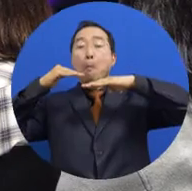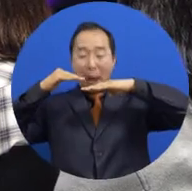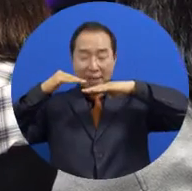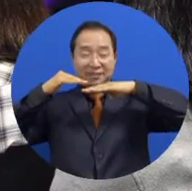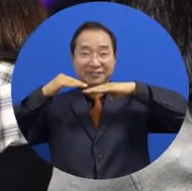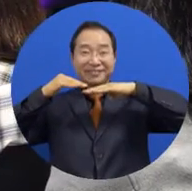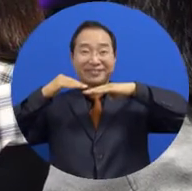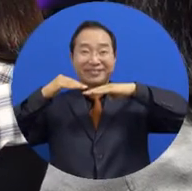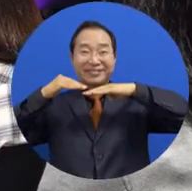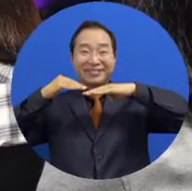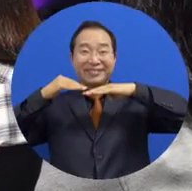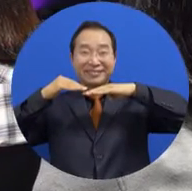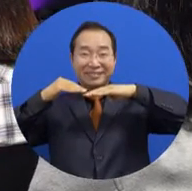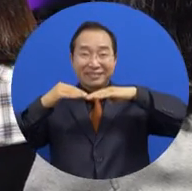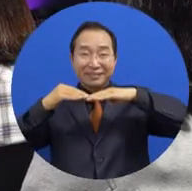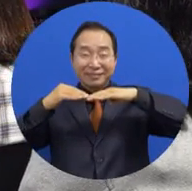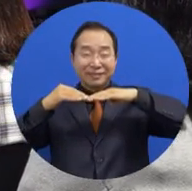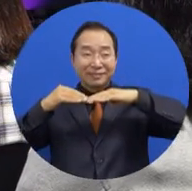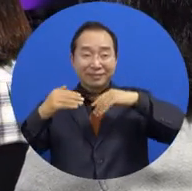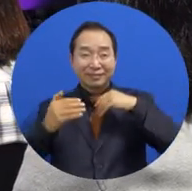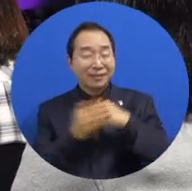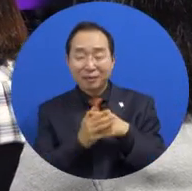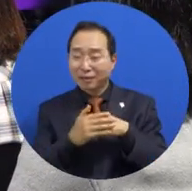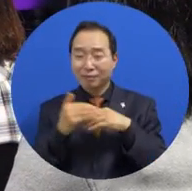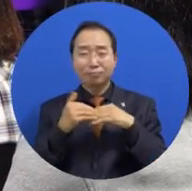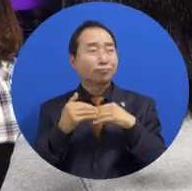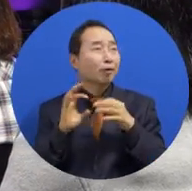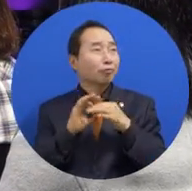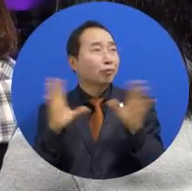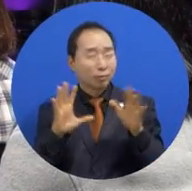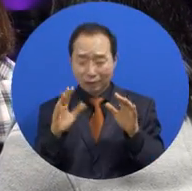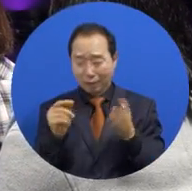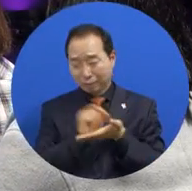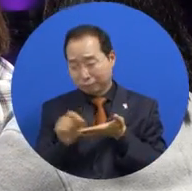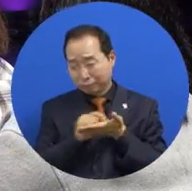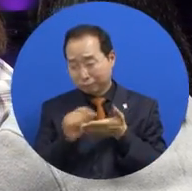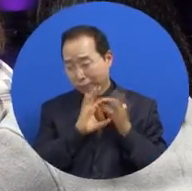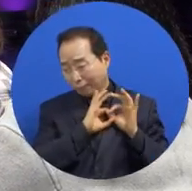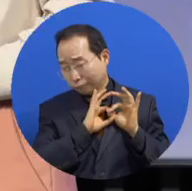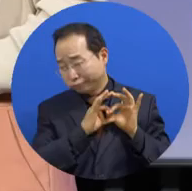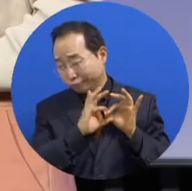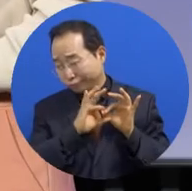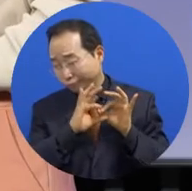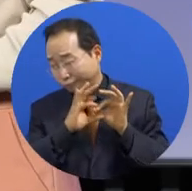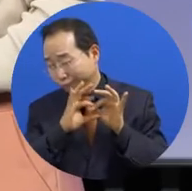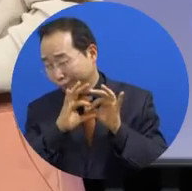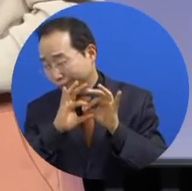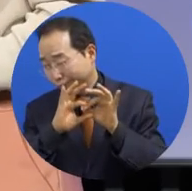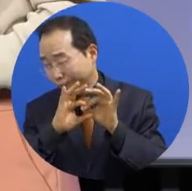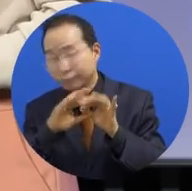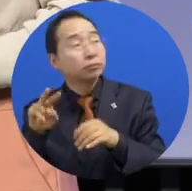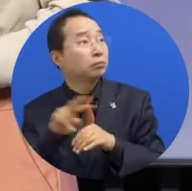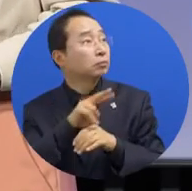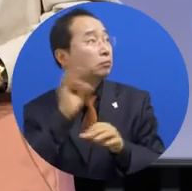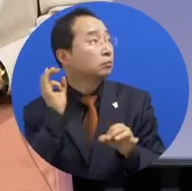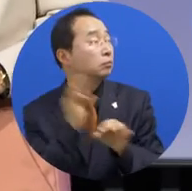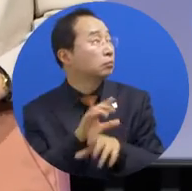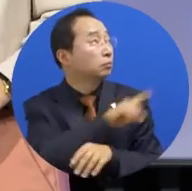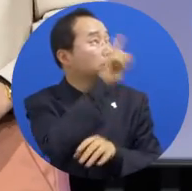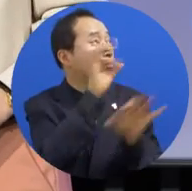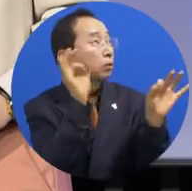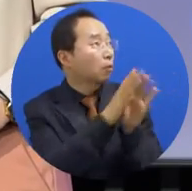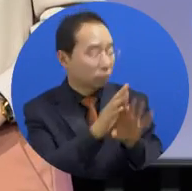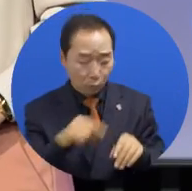이 과정을 다 거쳐서 앞에 있는 경쟁자를 다 물리쳤죠. 없더라고요. 저만